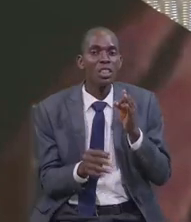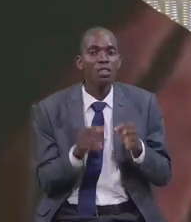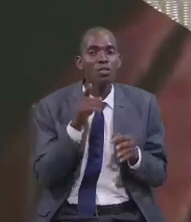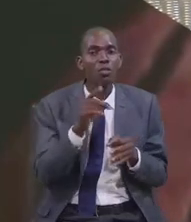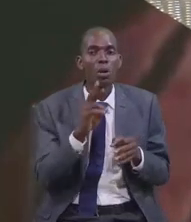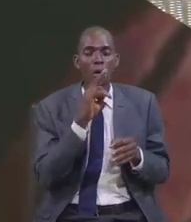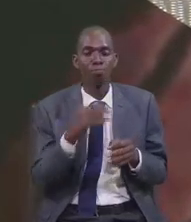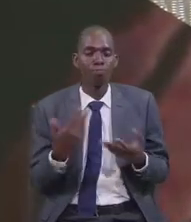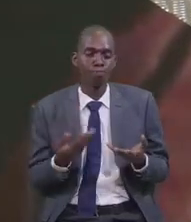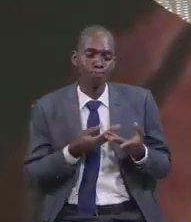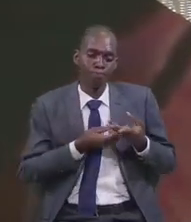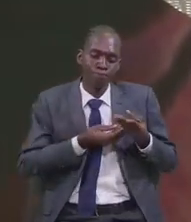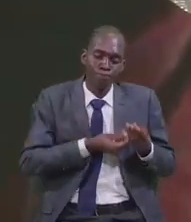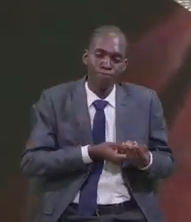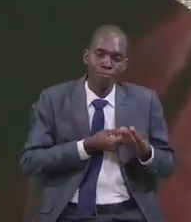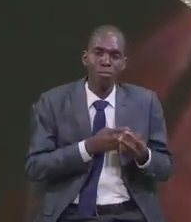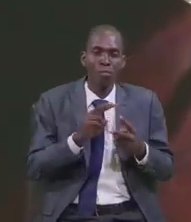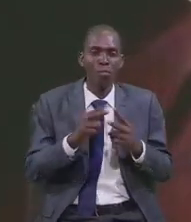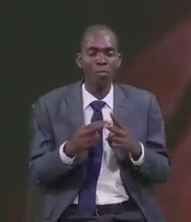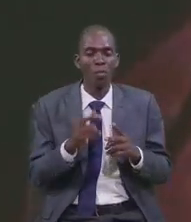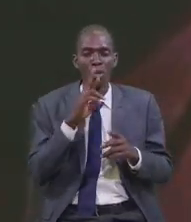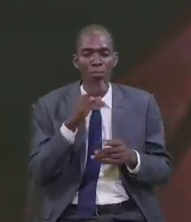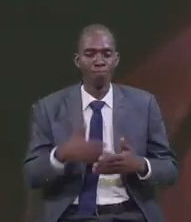bon pour les femmes allaitantes.